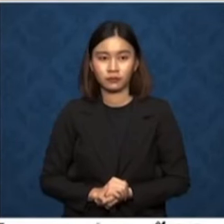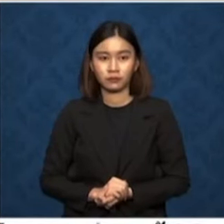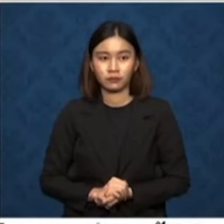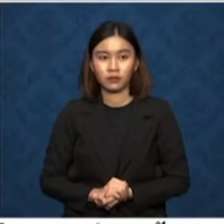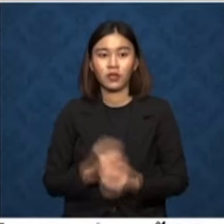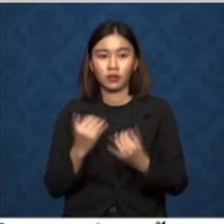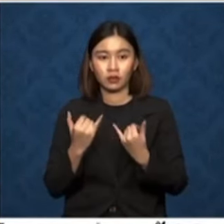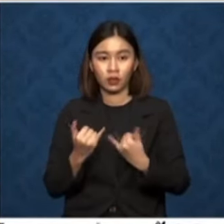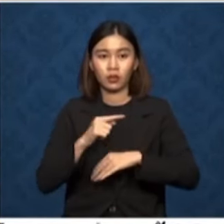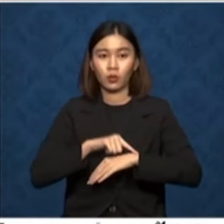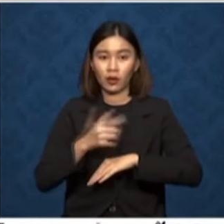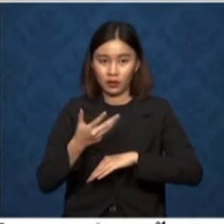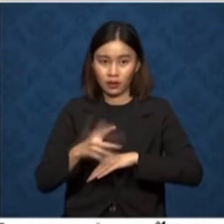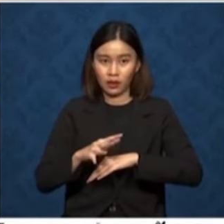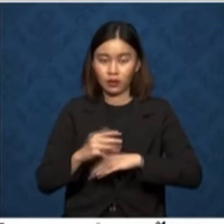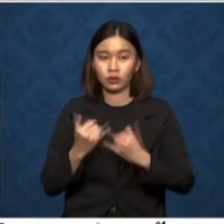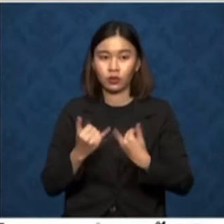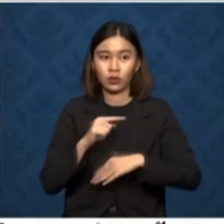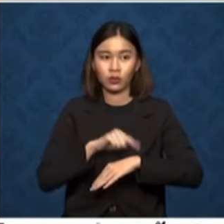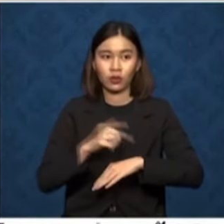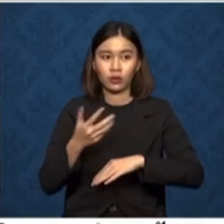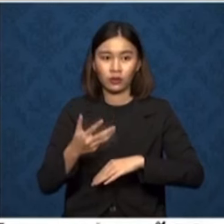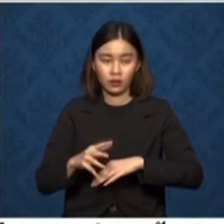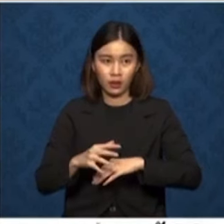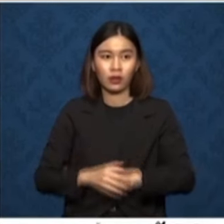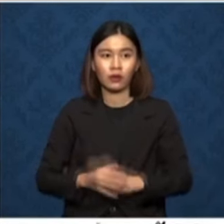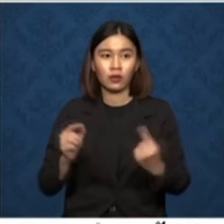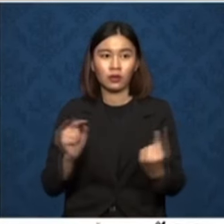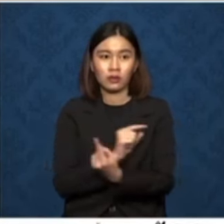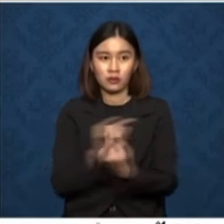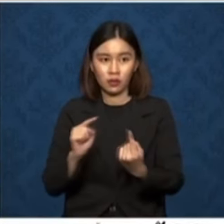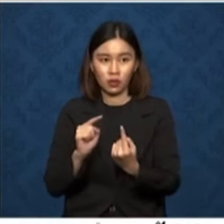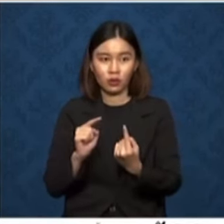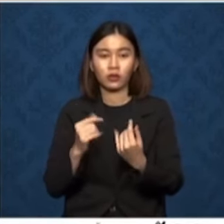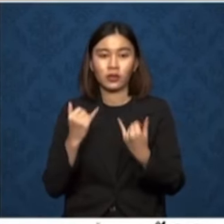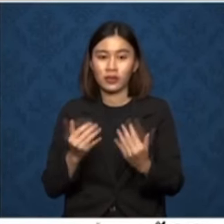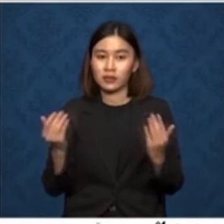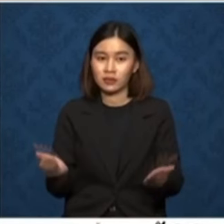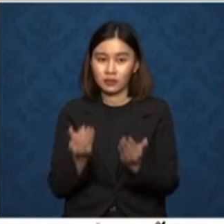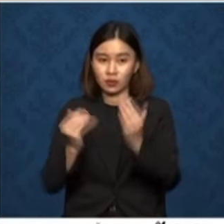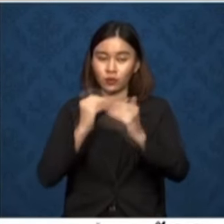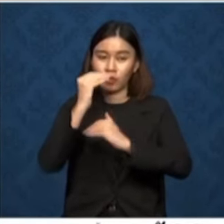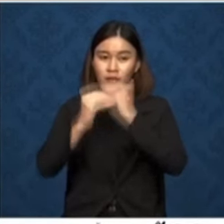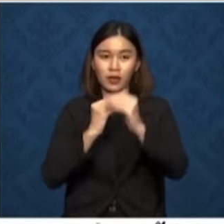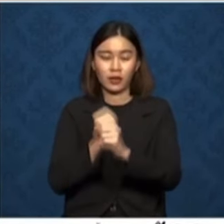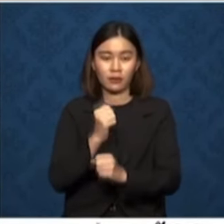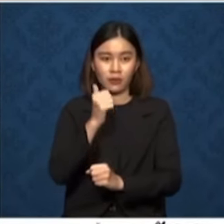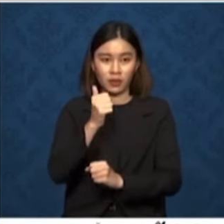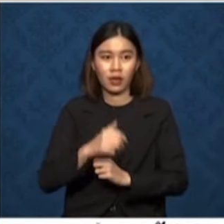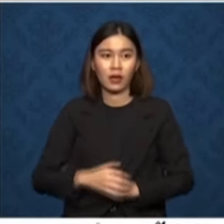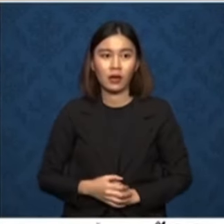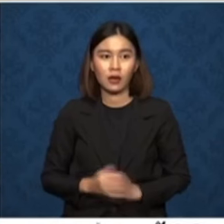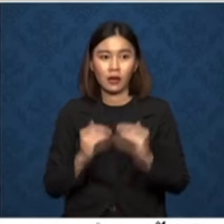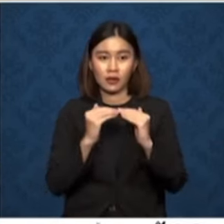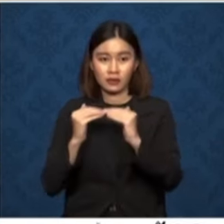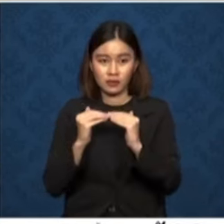ถึงเวลาแล้วค่ะถึงเวลาที่จะ reimagine สังคมที่เราจะสร้างได้ค่ะและคืนสิ